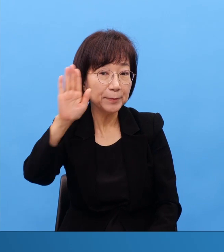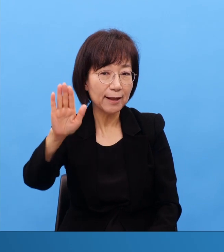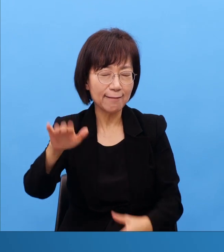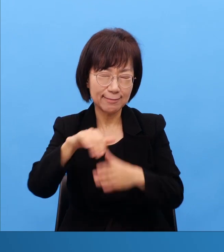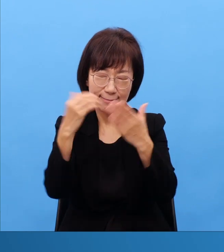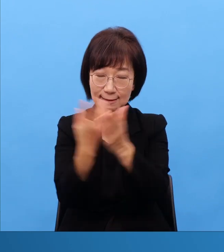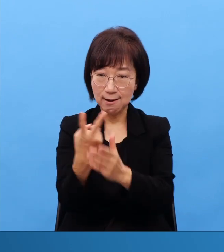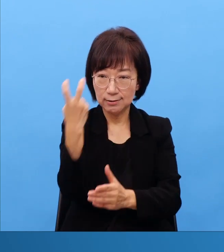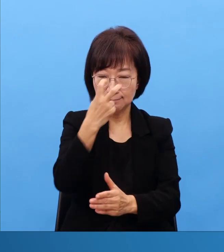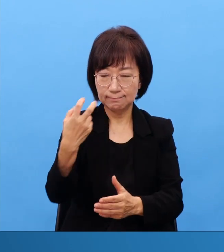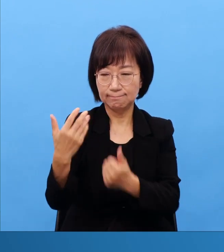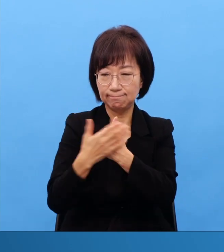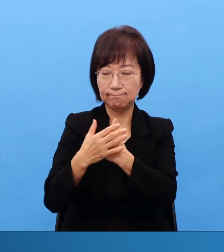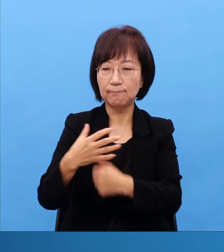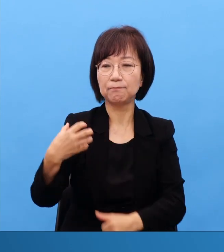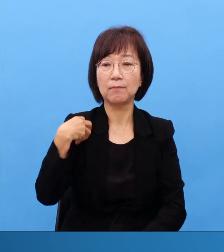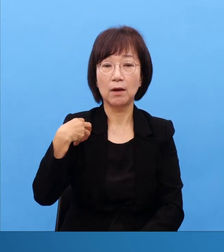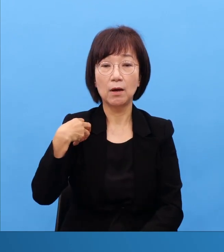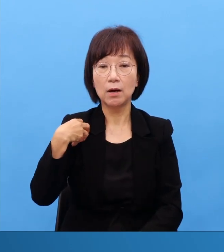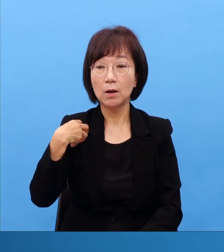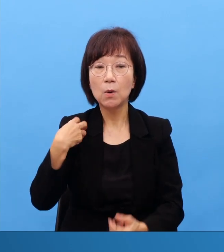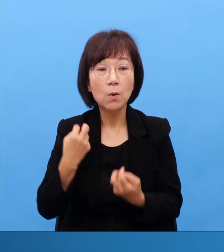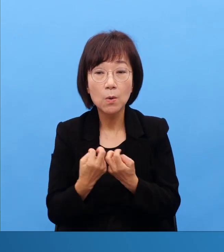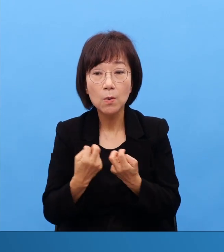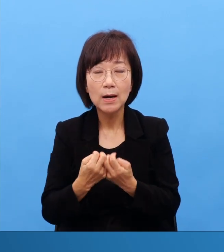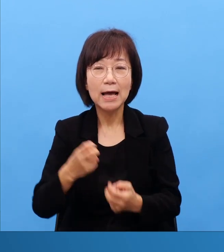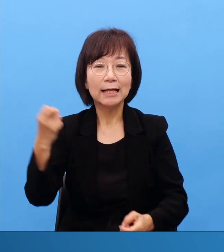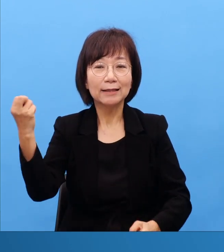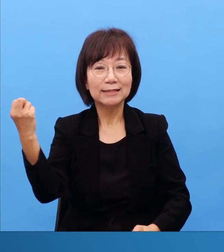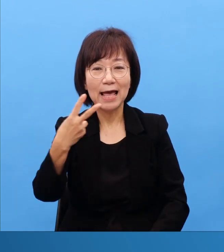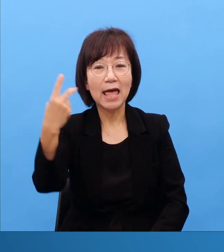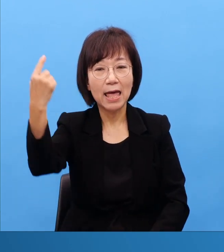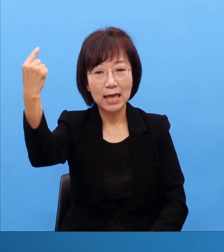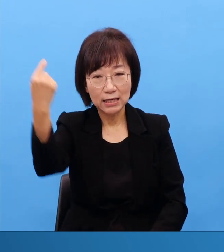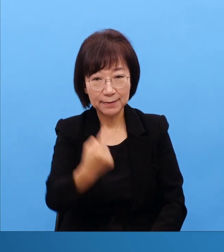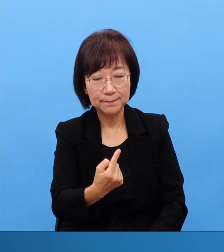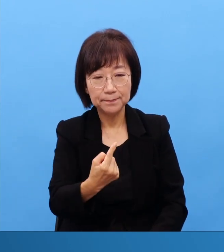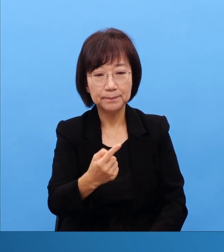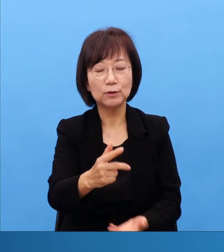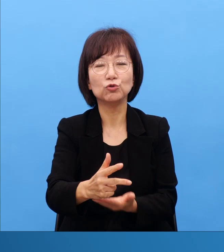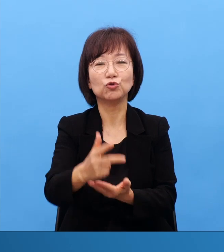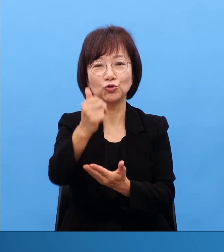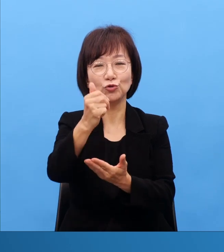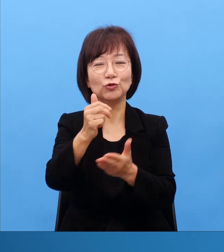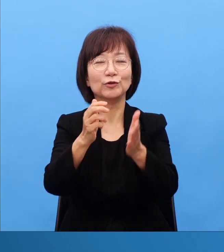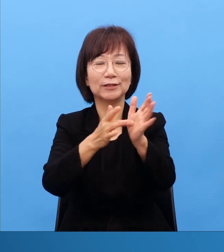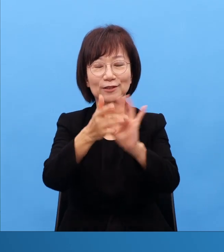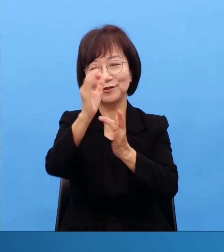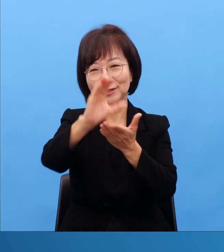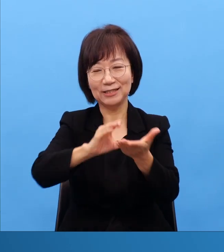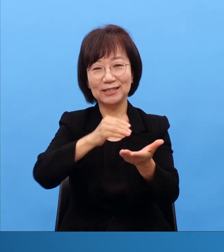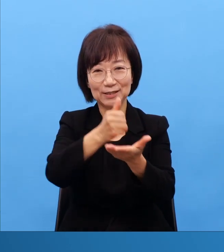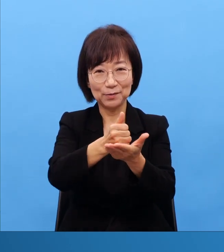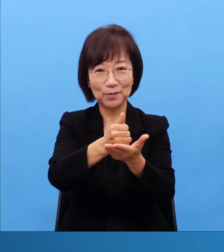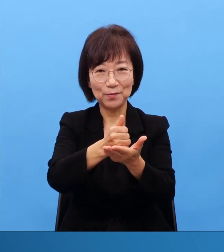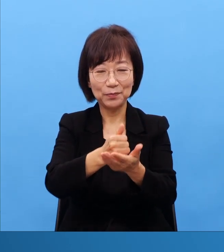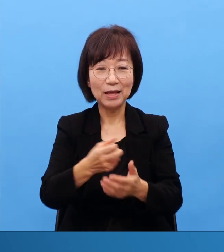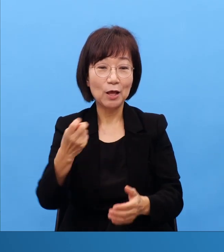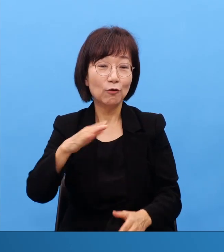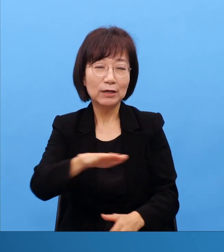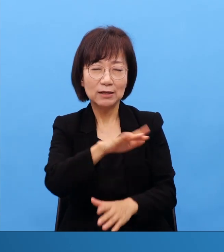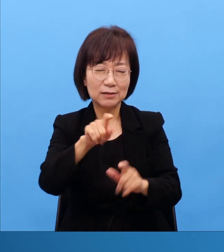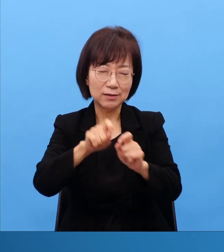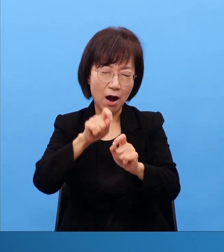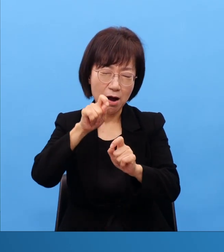receive the guarantee of our future. 재림으로 well. 서실 그리스도. He is the Lord who will stand as the Lord of the Advent. 우리는 영원한 것 보장받을 수 있습니다. We can receive